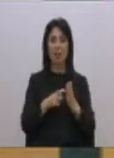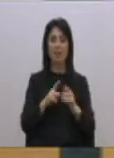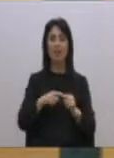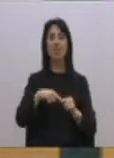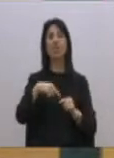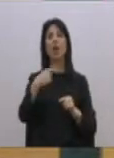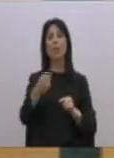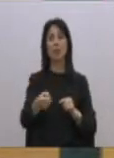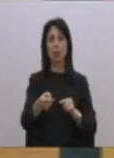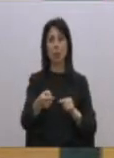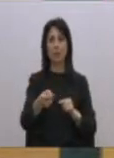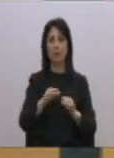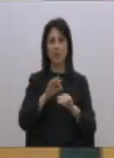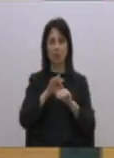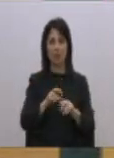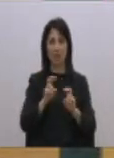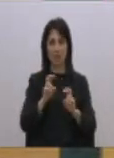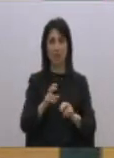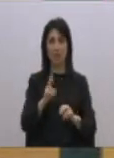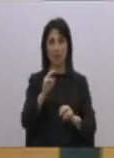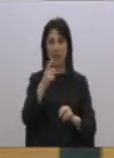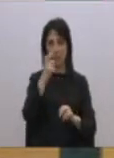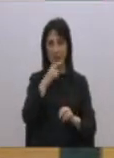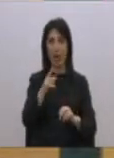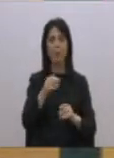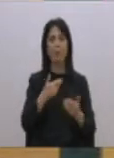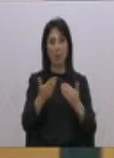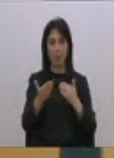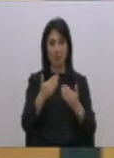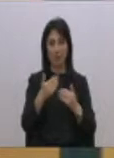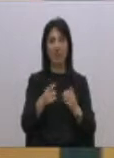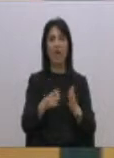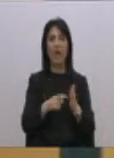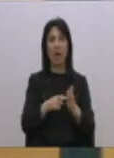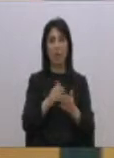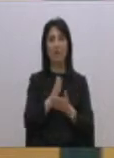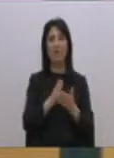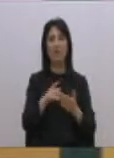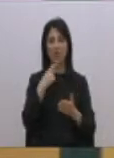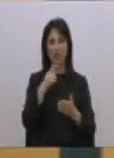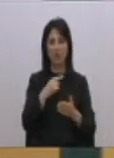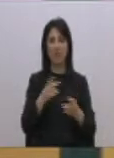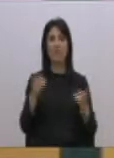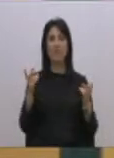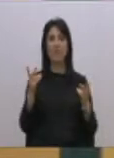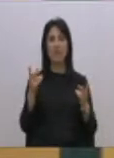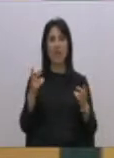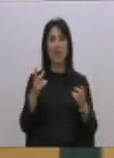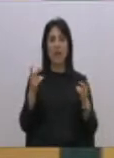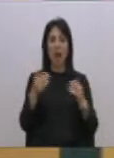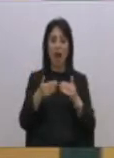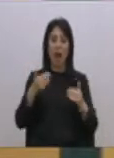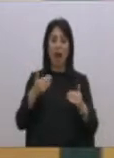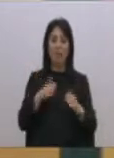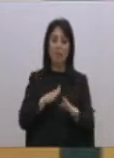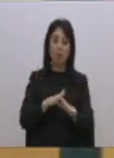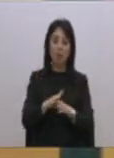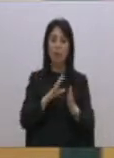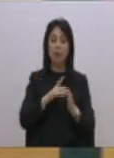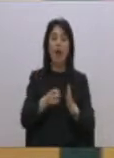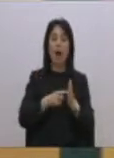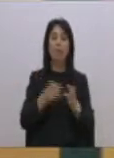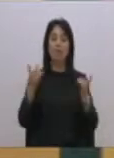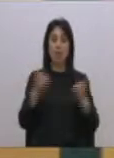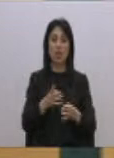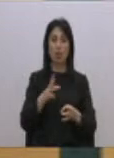შემდგომში ჩატარება. Და კი ბატონო, ამასთან მიმართებაში გამოძიების ნაწილში ითქვა, რომ საჭირო არ იყო აქამდე სრულად გამოძიებული და საჭირო იყო